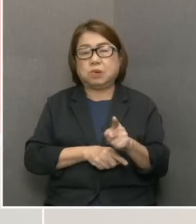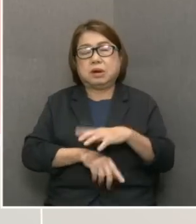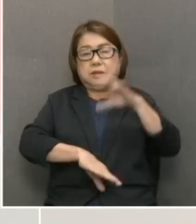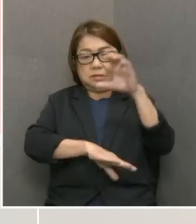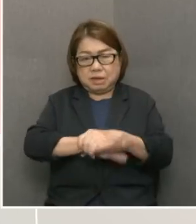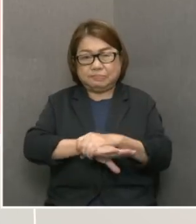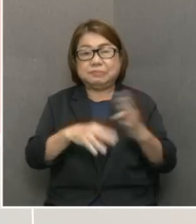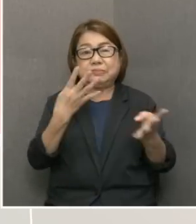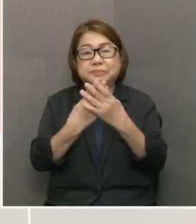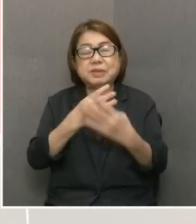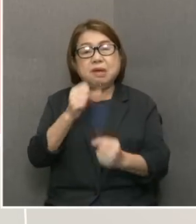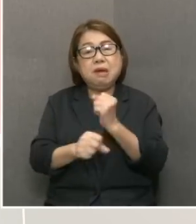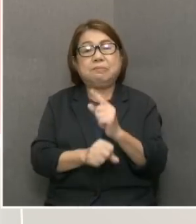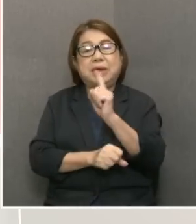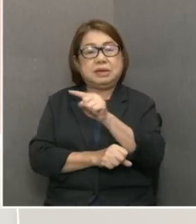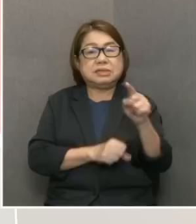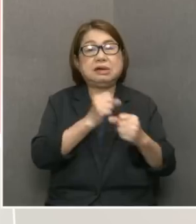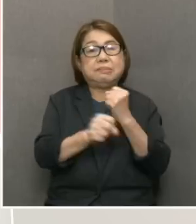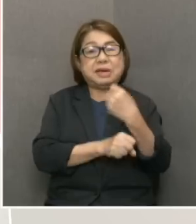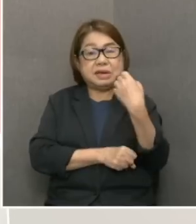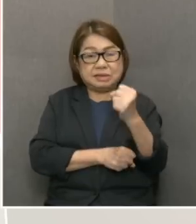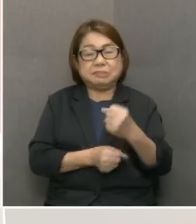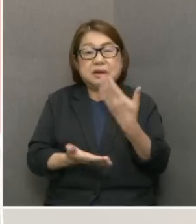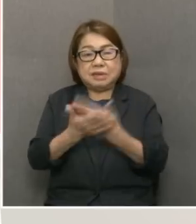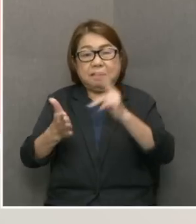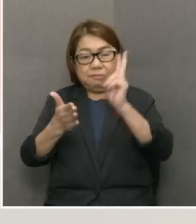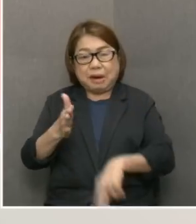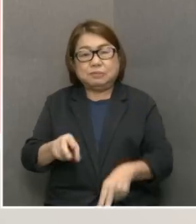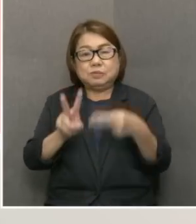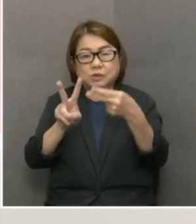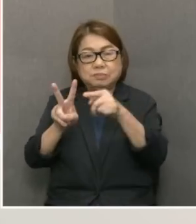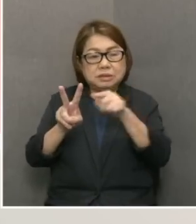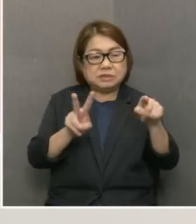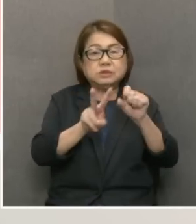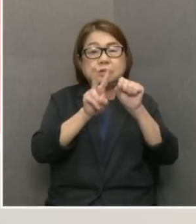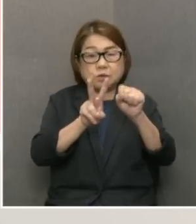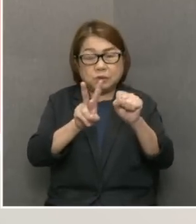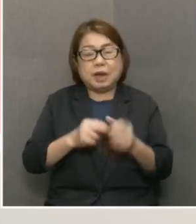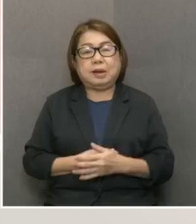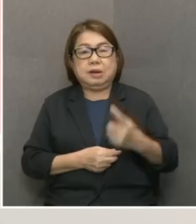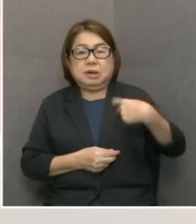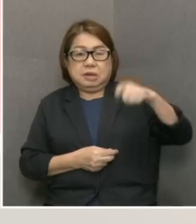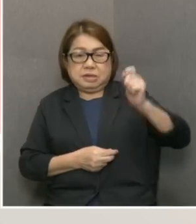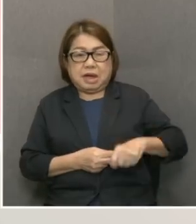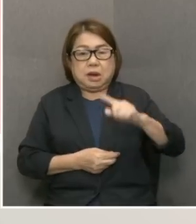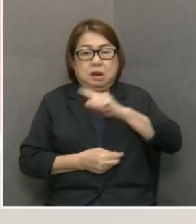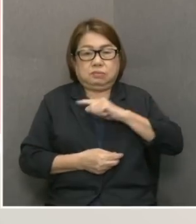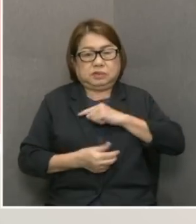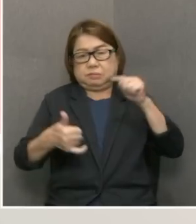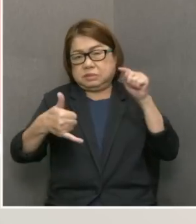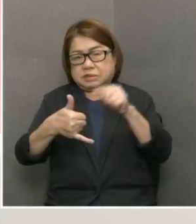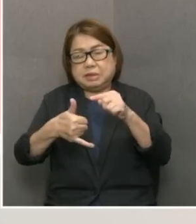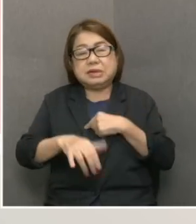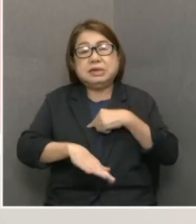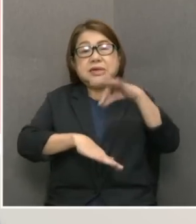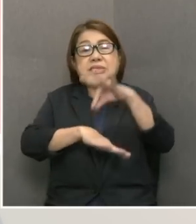แต่ 1-10ปีและปรับตั้งแต่ 20,000- 200,000บาทและให้ศาลสั่งเพิกถอนสิทธิ์เลือกตั้งของผู้